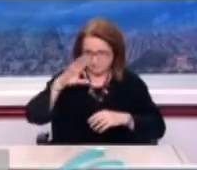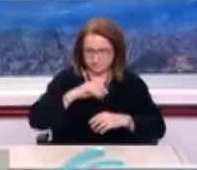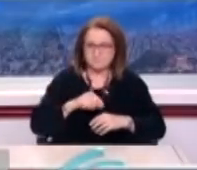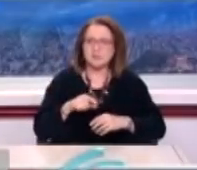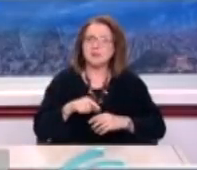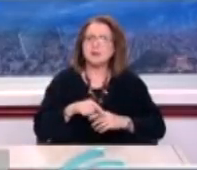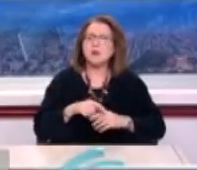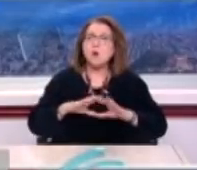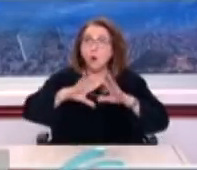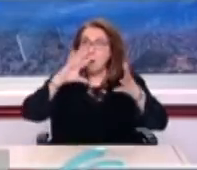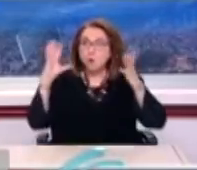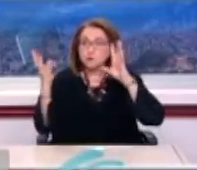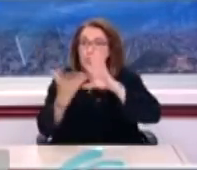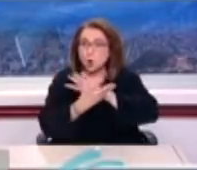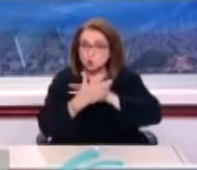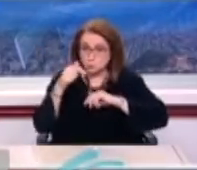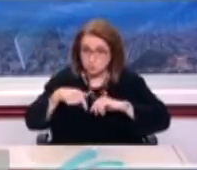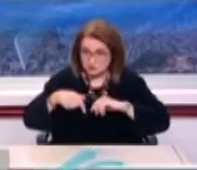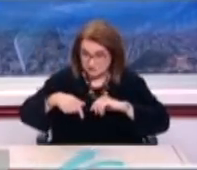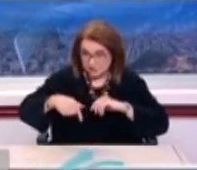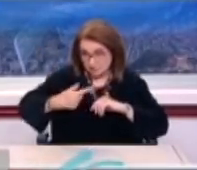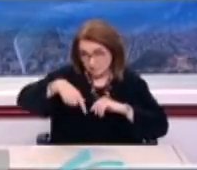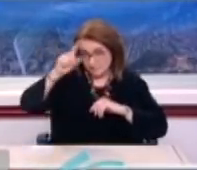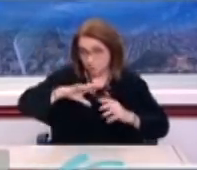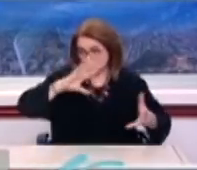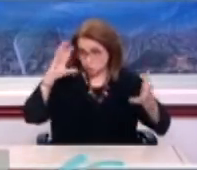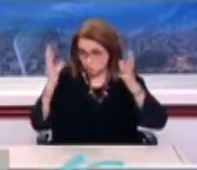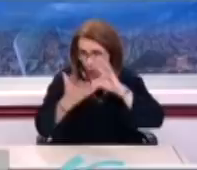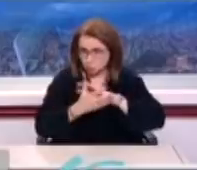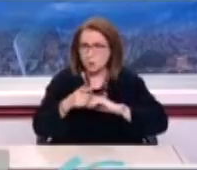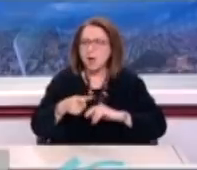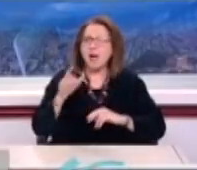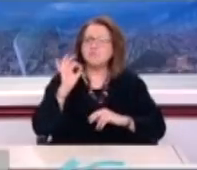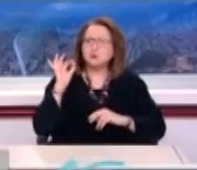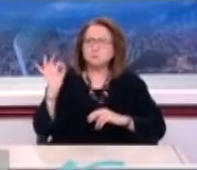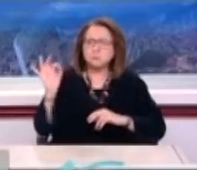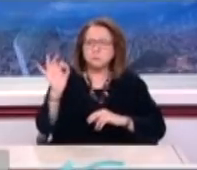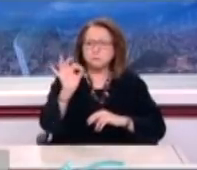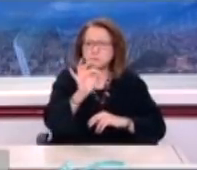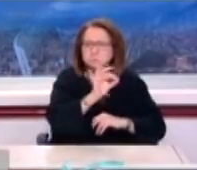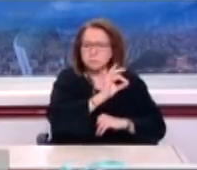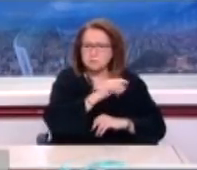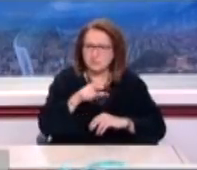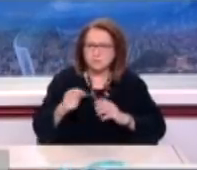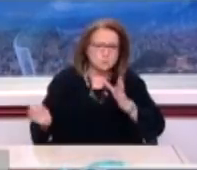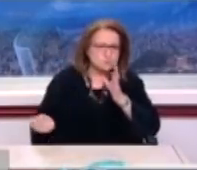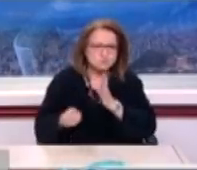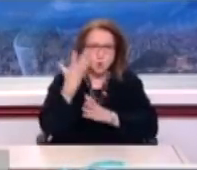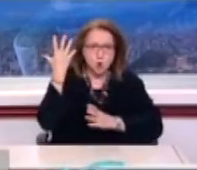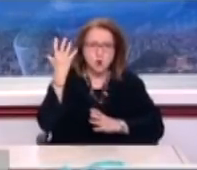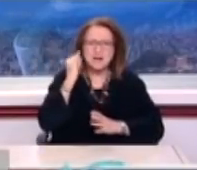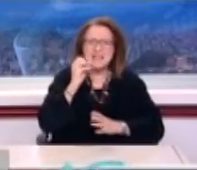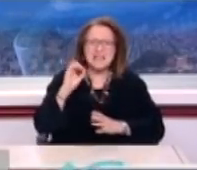Σύμφωνα με όλα τα διεθνή δεδομένα, τα σημερινά δεδομένα, ο κίνδυνος εμφάνισης εξάρσεων της νόσου από το νέο